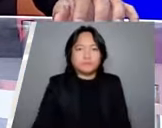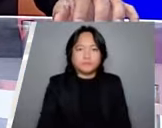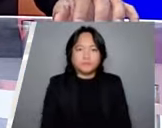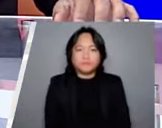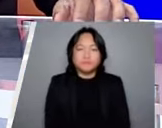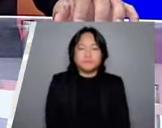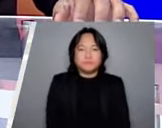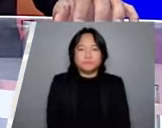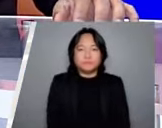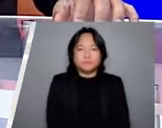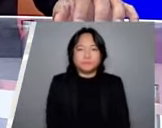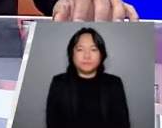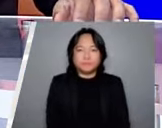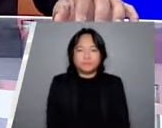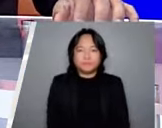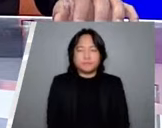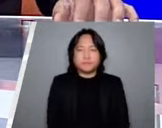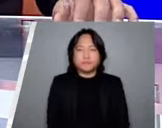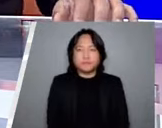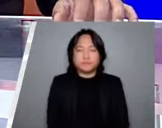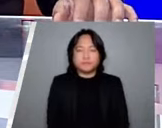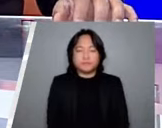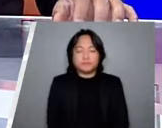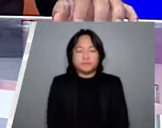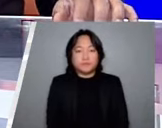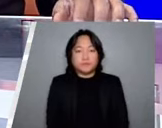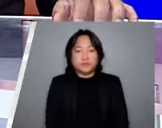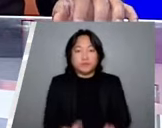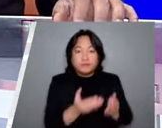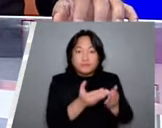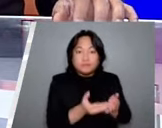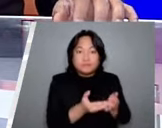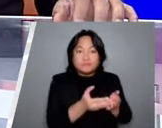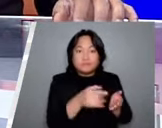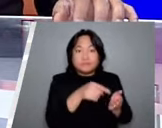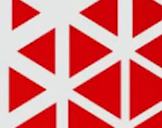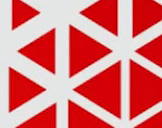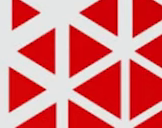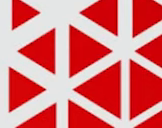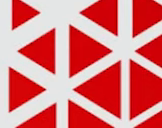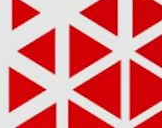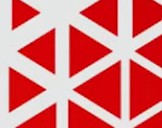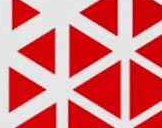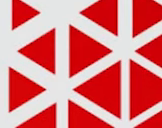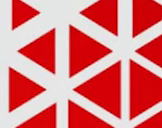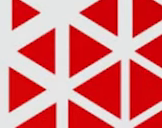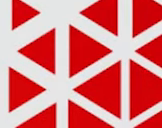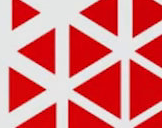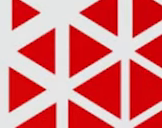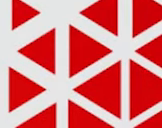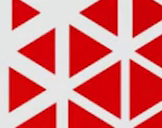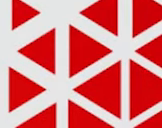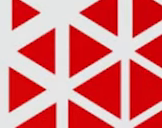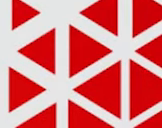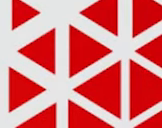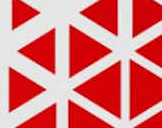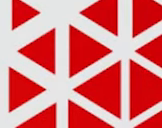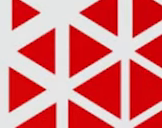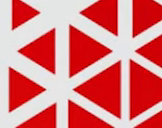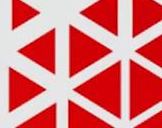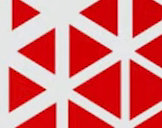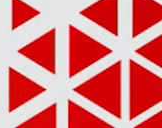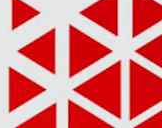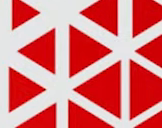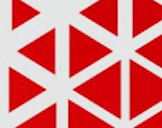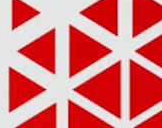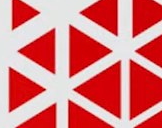Anim ang patay sa pagtaob ng isang bangka sa India. Sa Denmark, nasunog ang ilang bahagi ng makasaysayang Old Stock Exchange